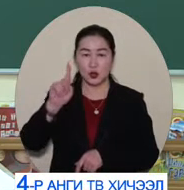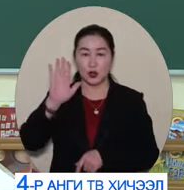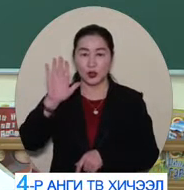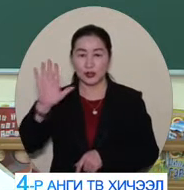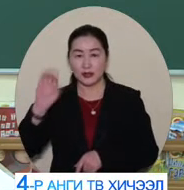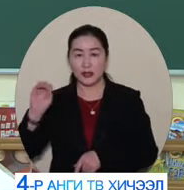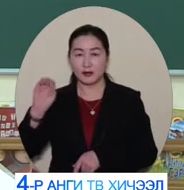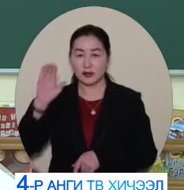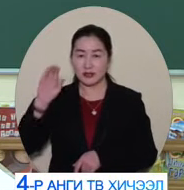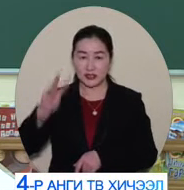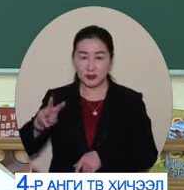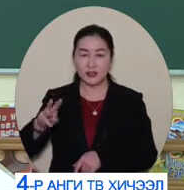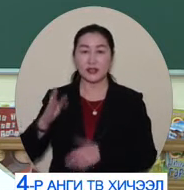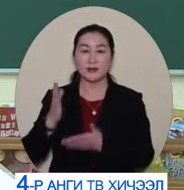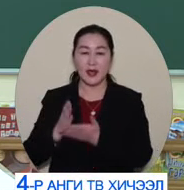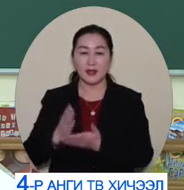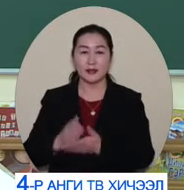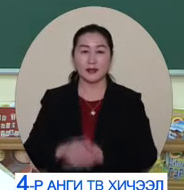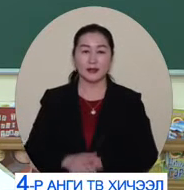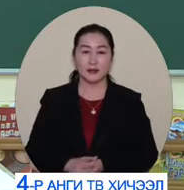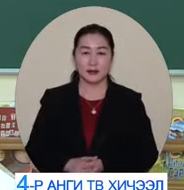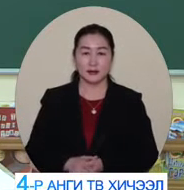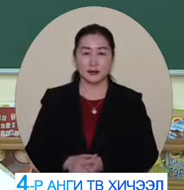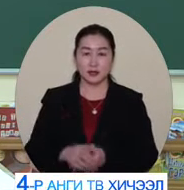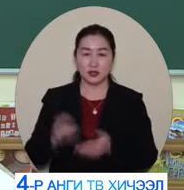ашиглаад хүүгийн өндөр бол